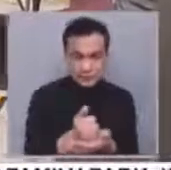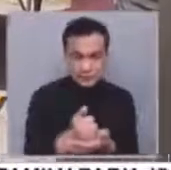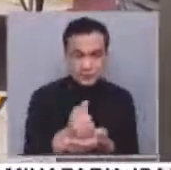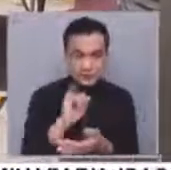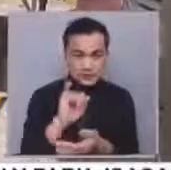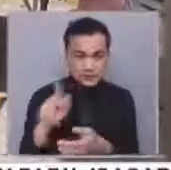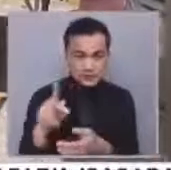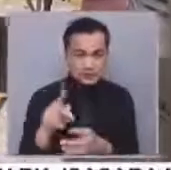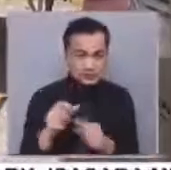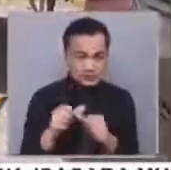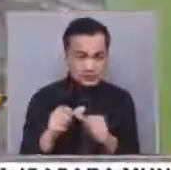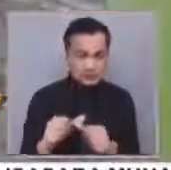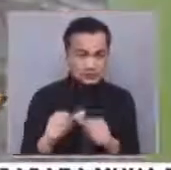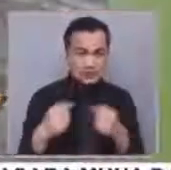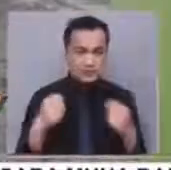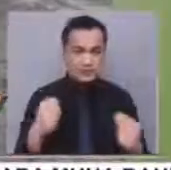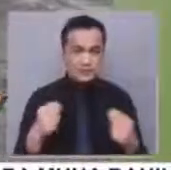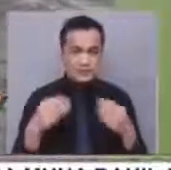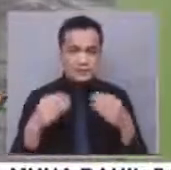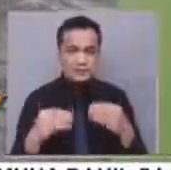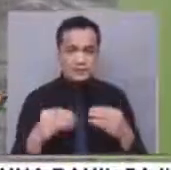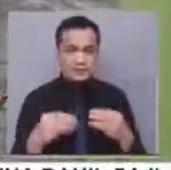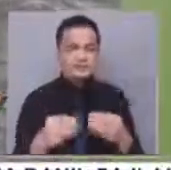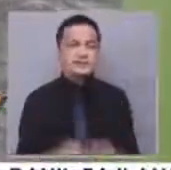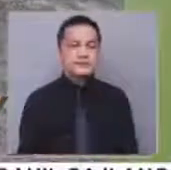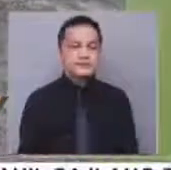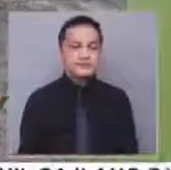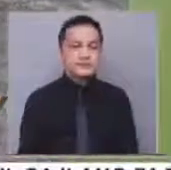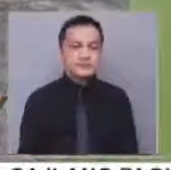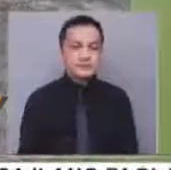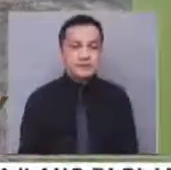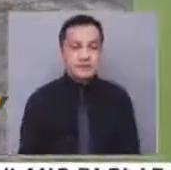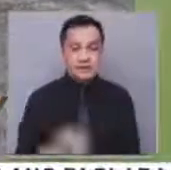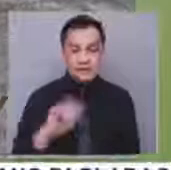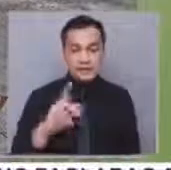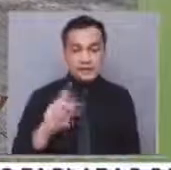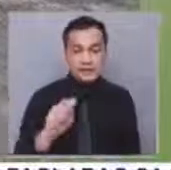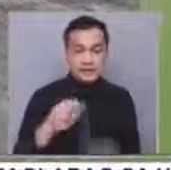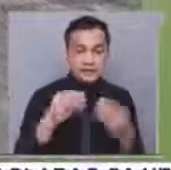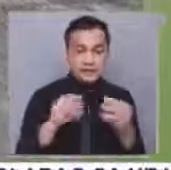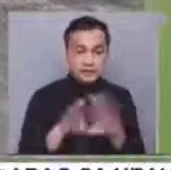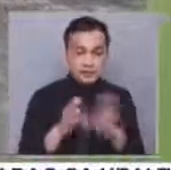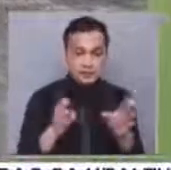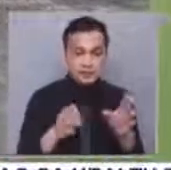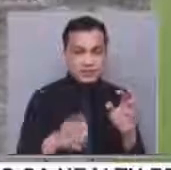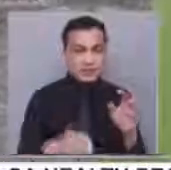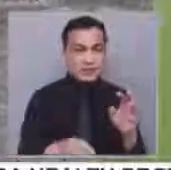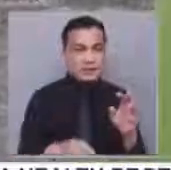mapalakas ang market linkage. Bukas naman ang Aitana Market tuwing Biyernes hanggang Linggo.